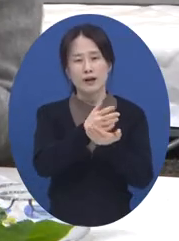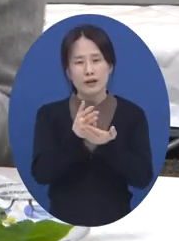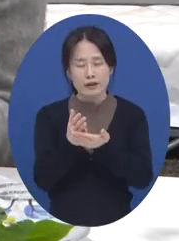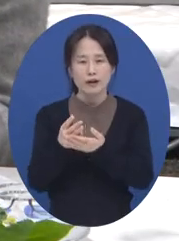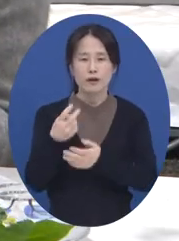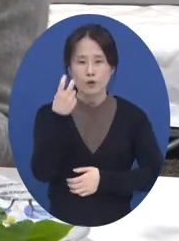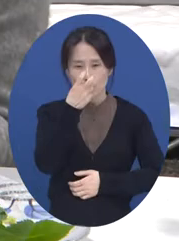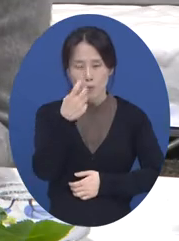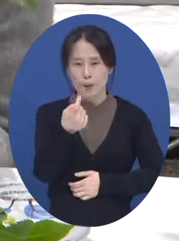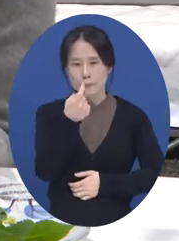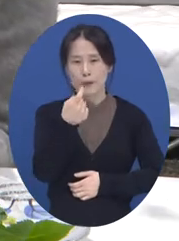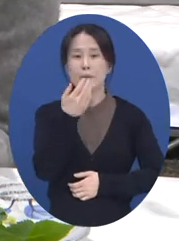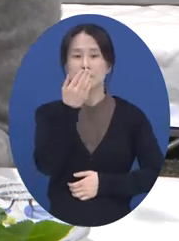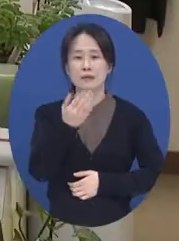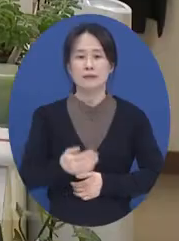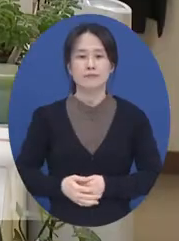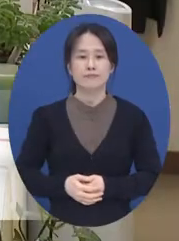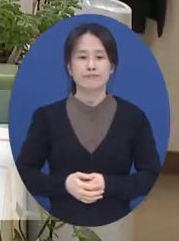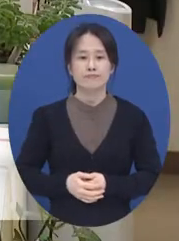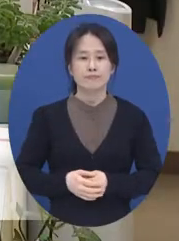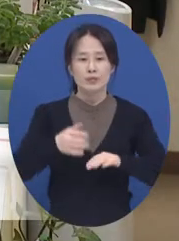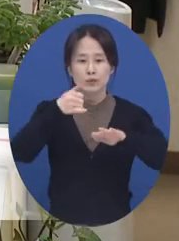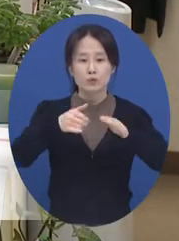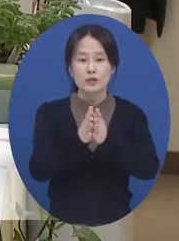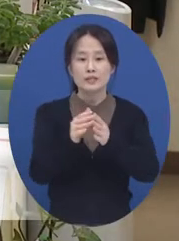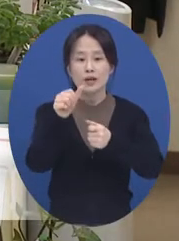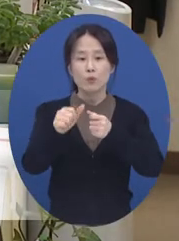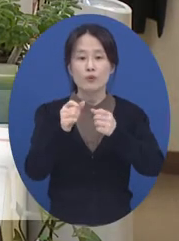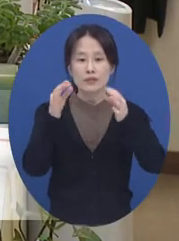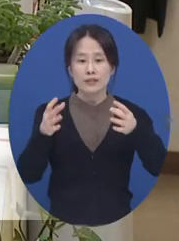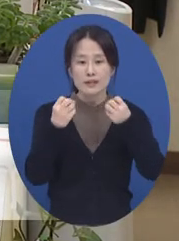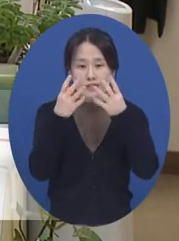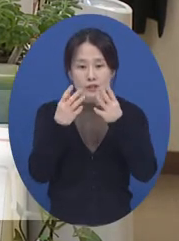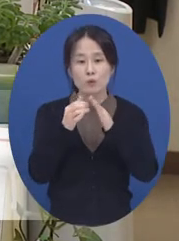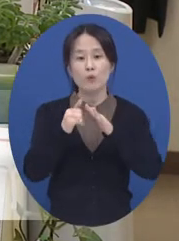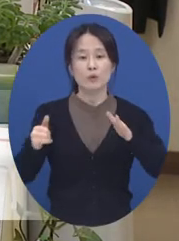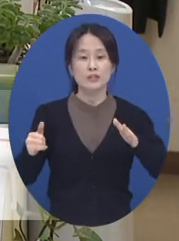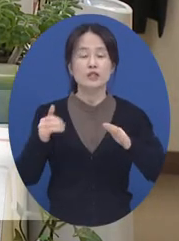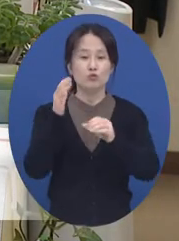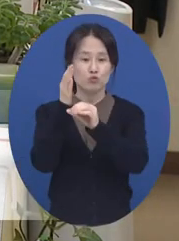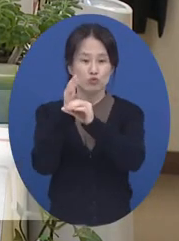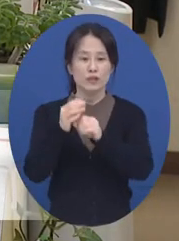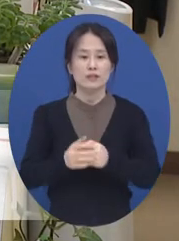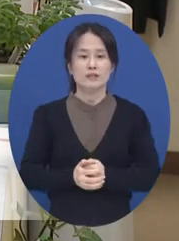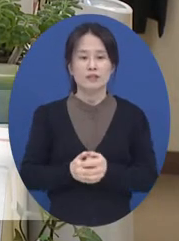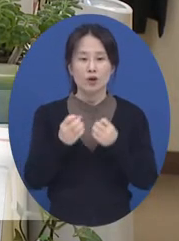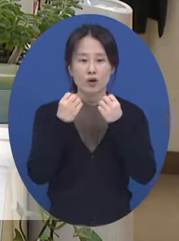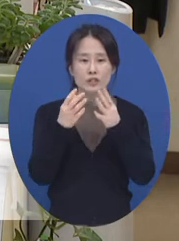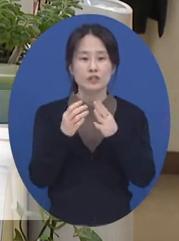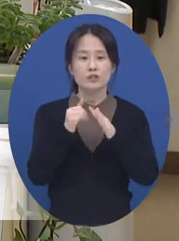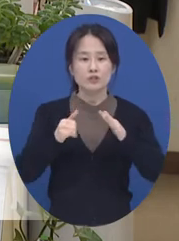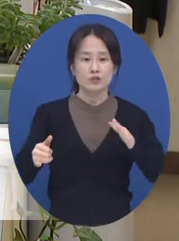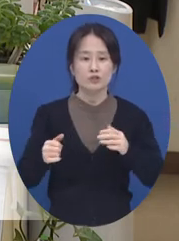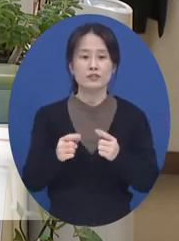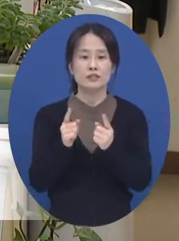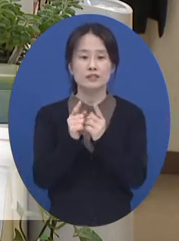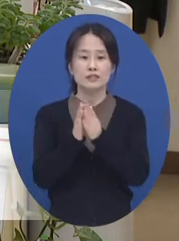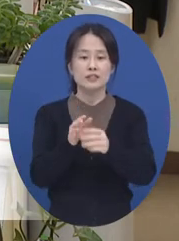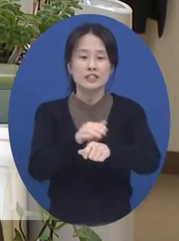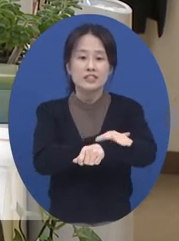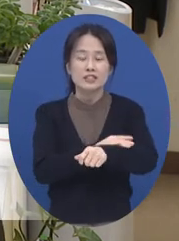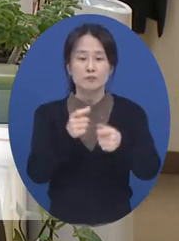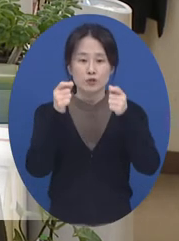분야의 관리를 받을 수 있습니다. 귀농한 지 5년 이내 신규 농업인 중에서 신규 농업인 현장 실습 교육 수료자